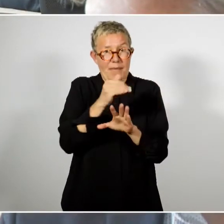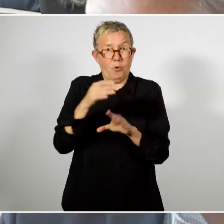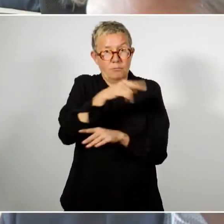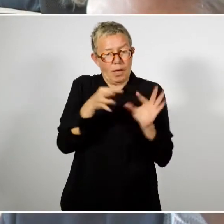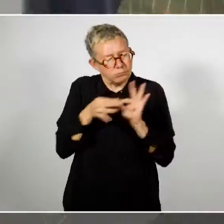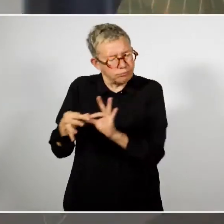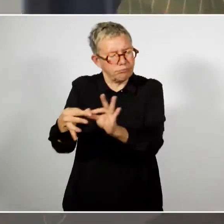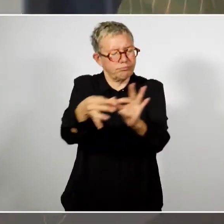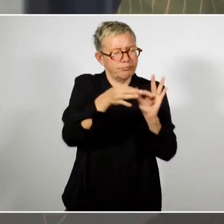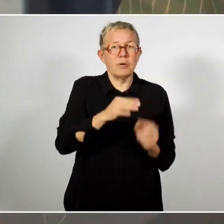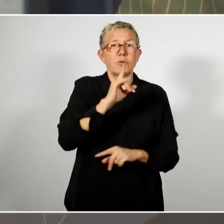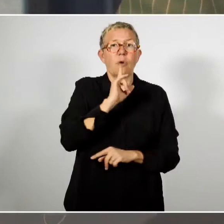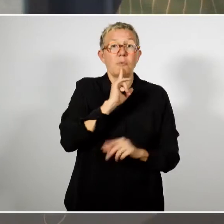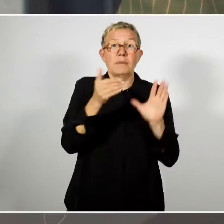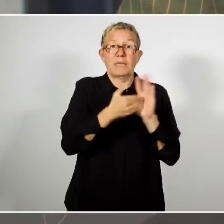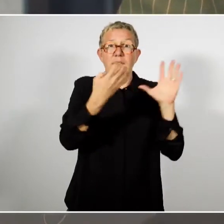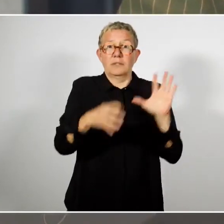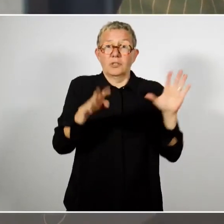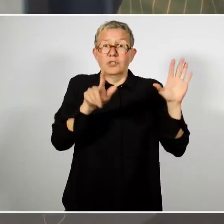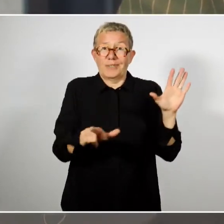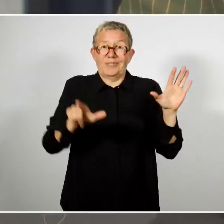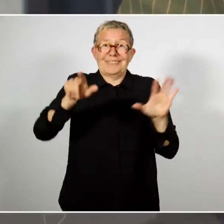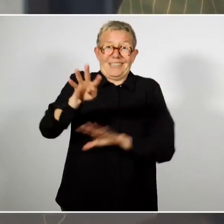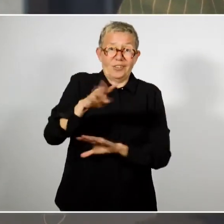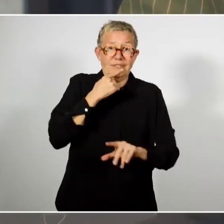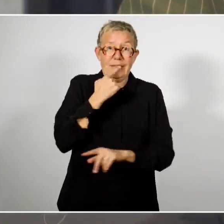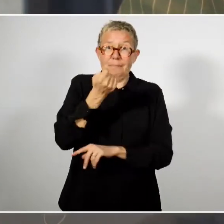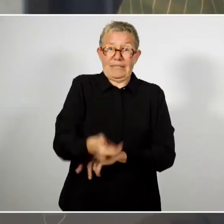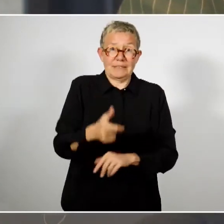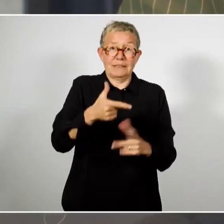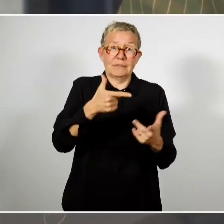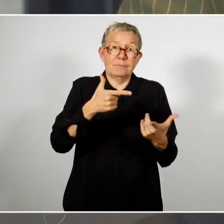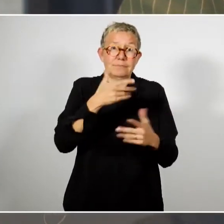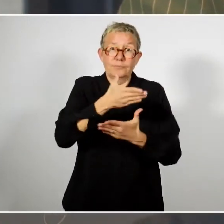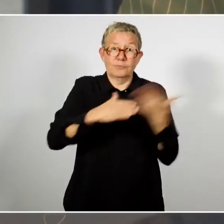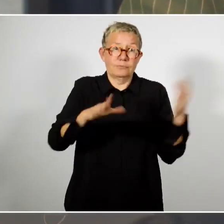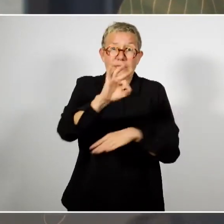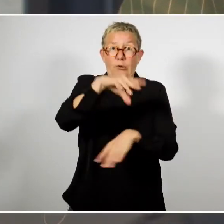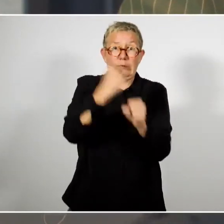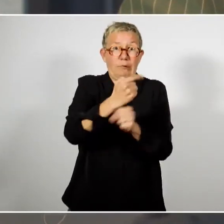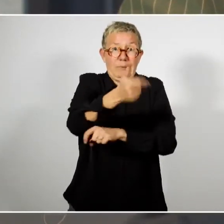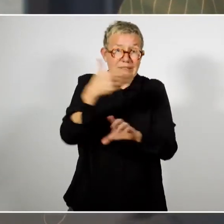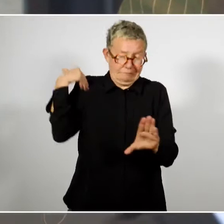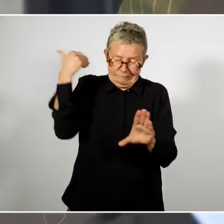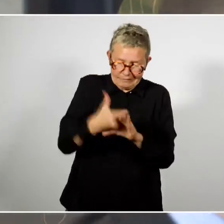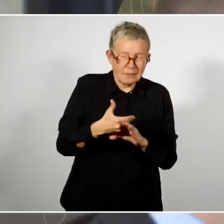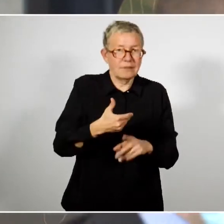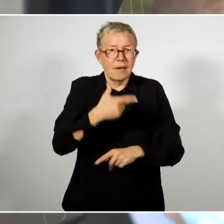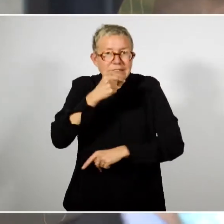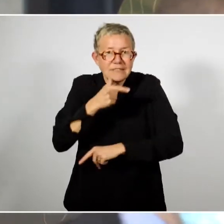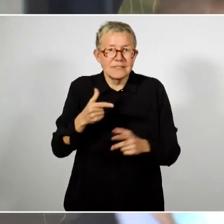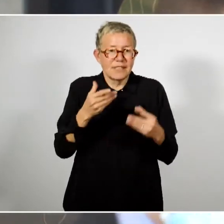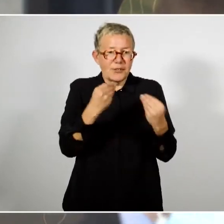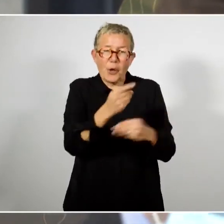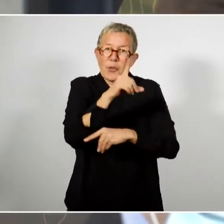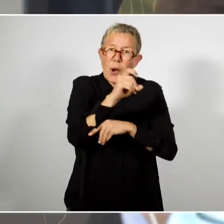Depuis 1974, c'est-à-dire depuis quasiment un demi-siècle, et ça ne nous rajeunit pas, nous avons appris à fournir de l'eau potable,